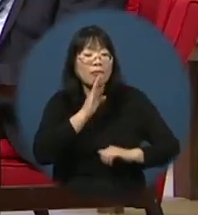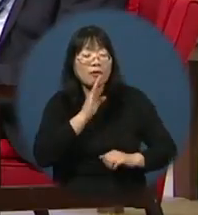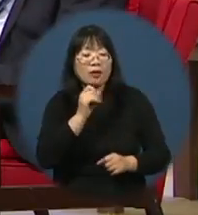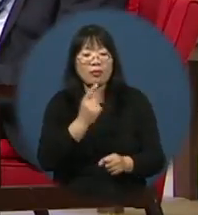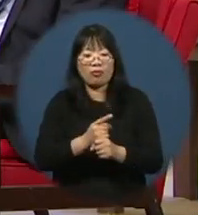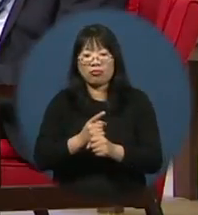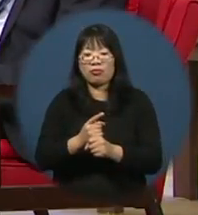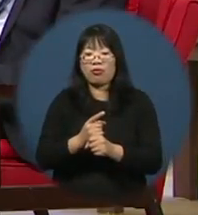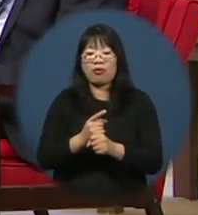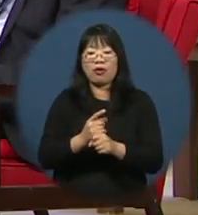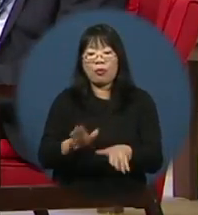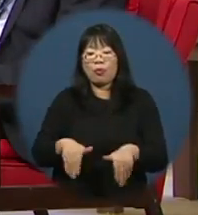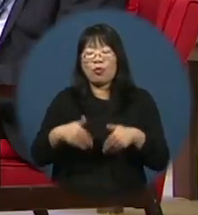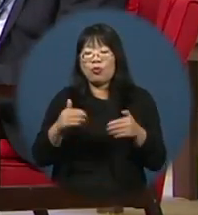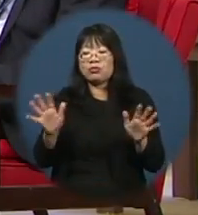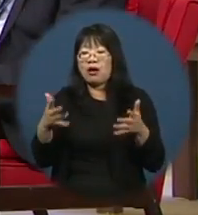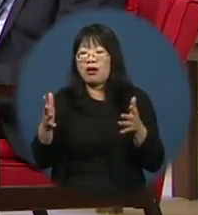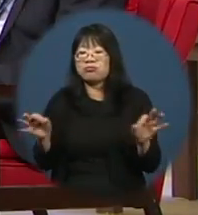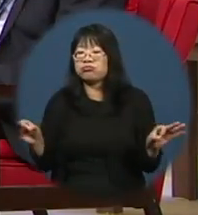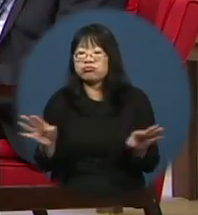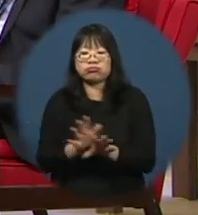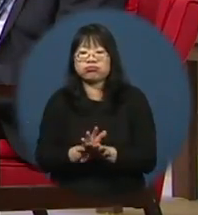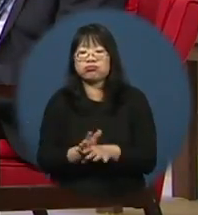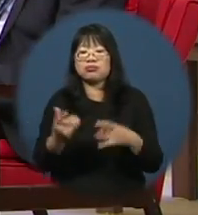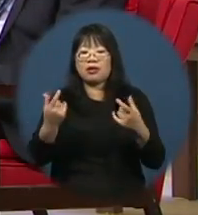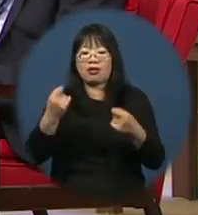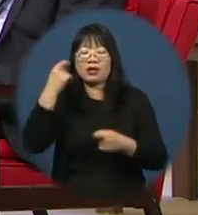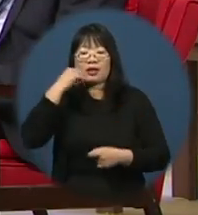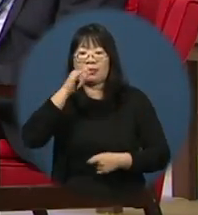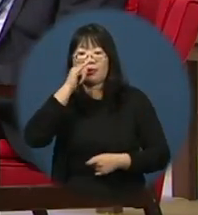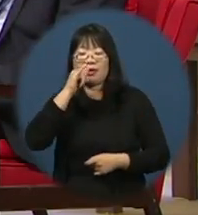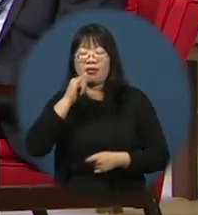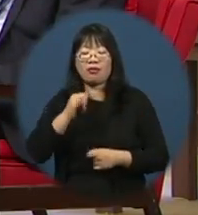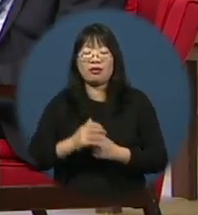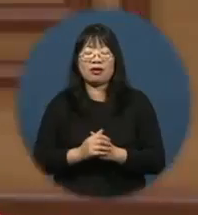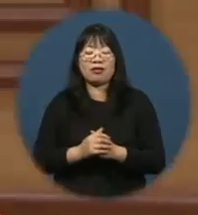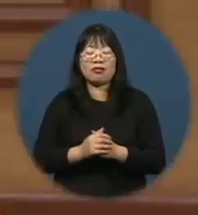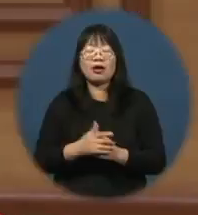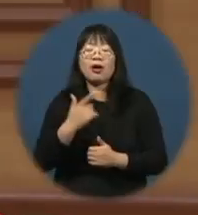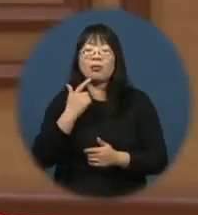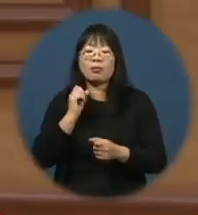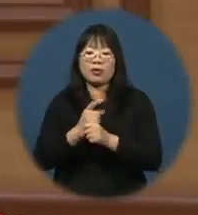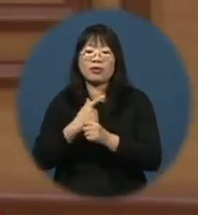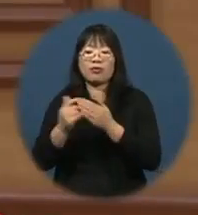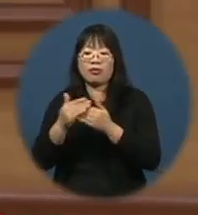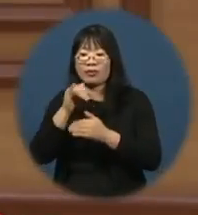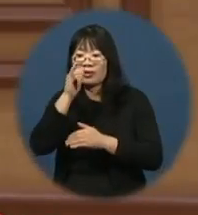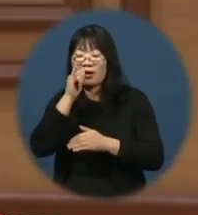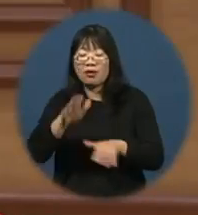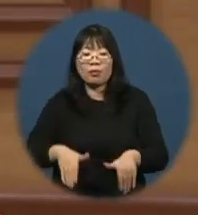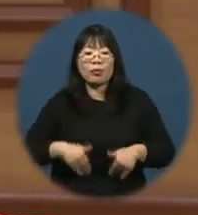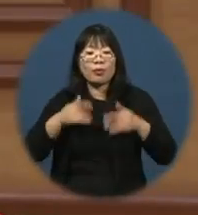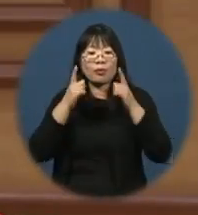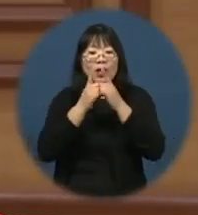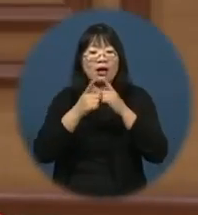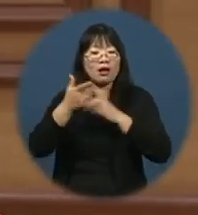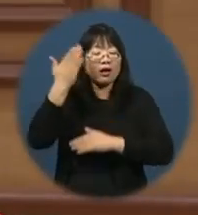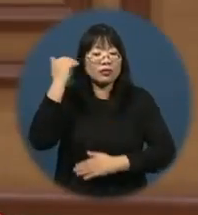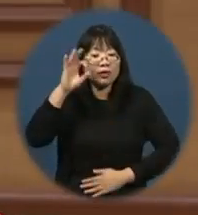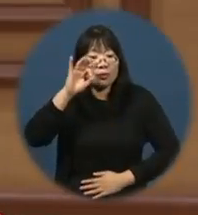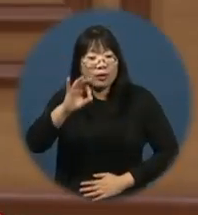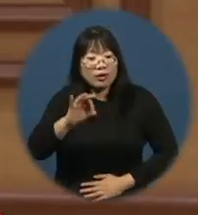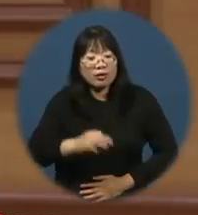벌써 우리는 뭐 그런 걸 경험하고 있지 않나 생각하는데요. 예, 예. 가령 봄철이 되면